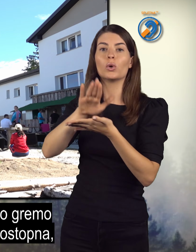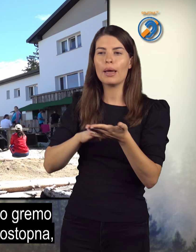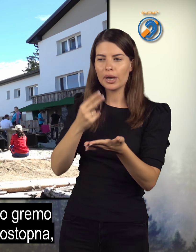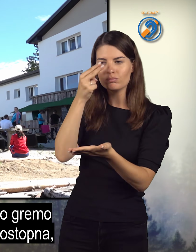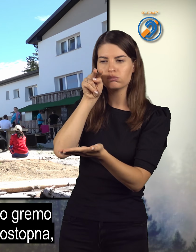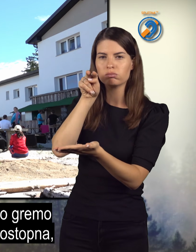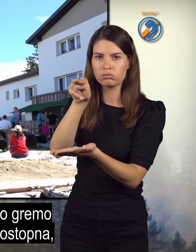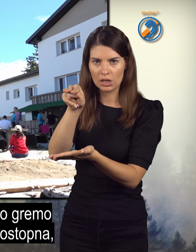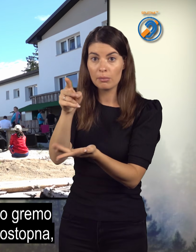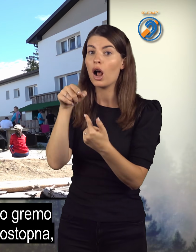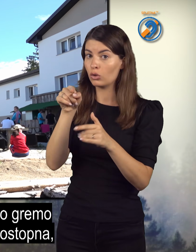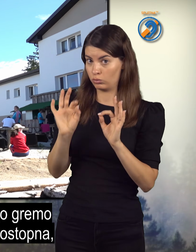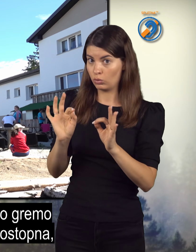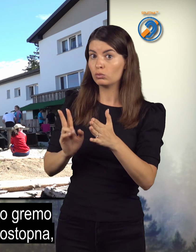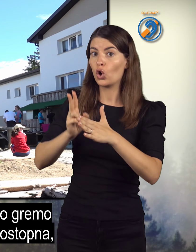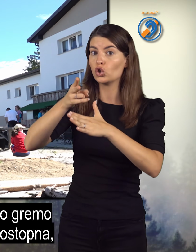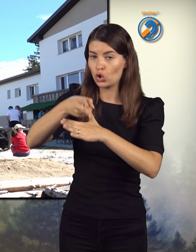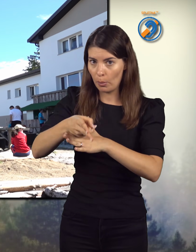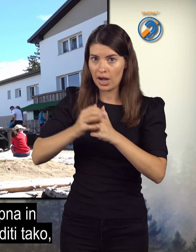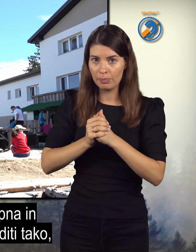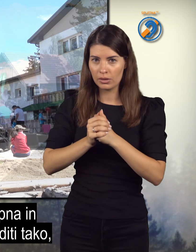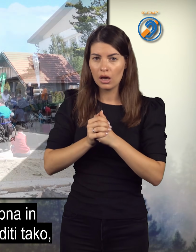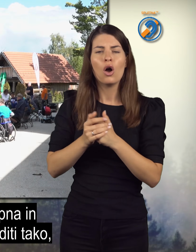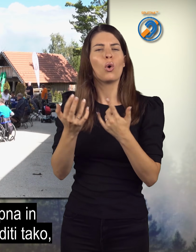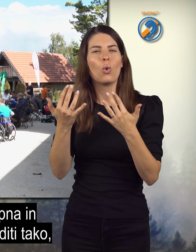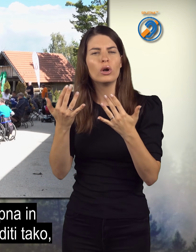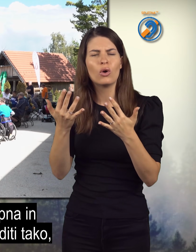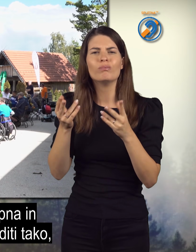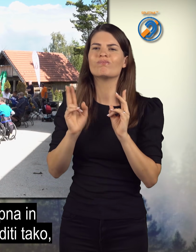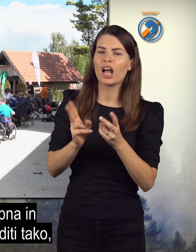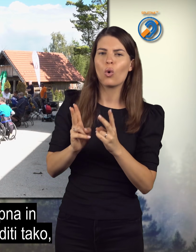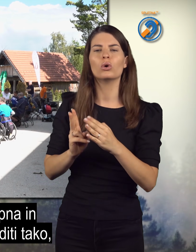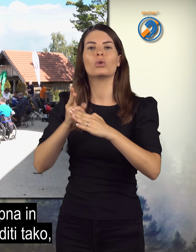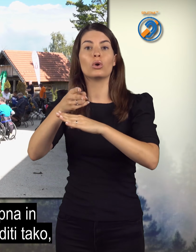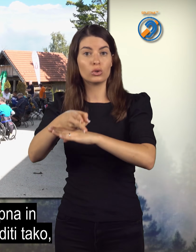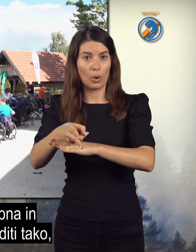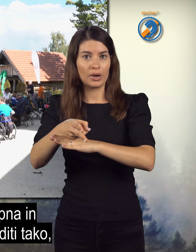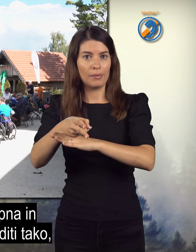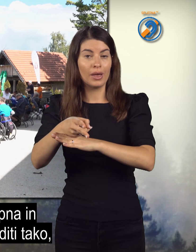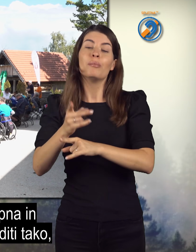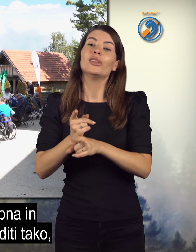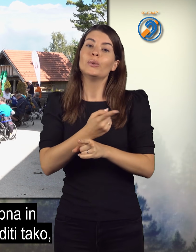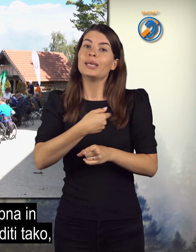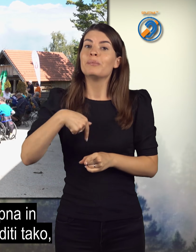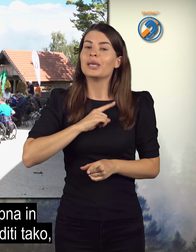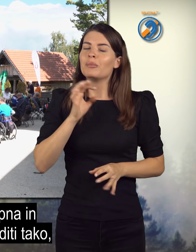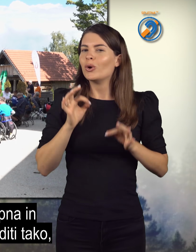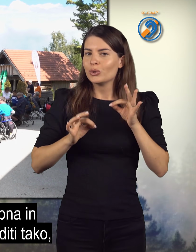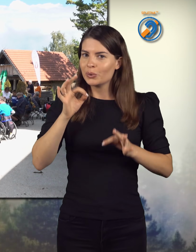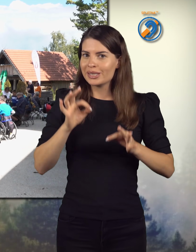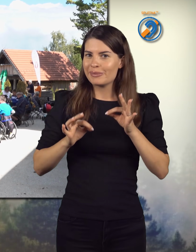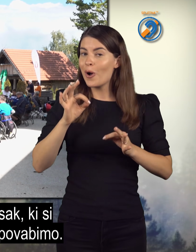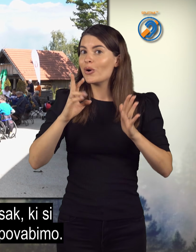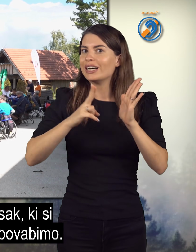pogledat, ali je dostopna, kako je dostopna, in pa probamo res